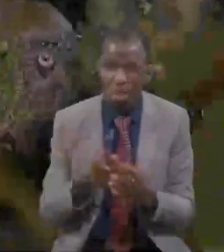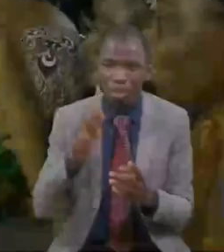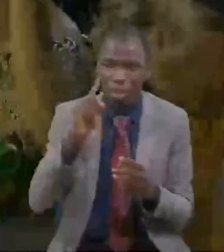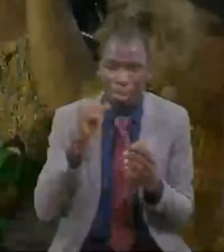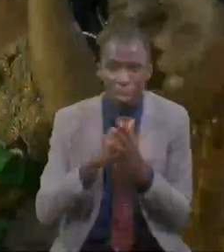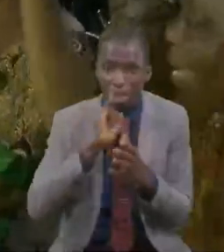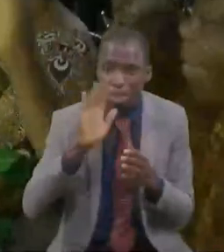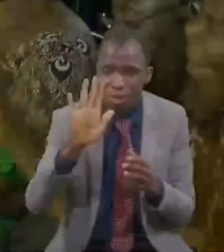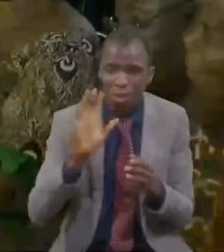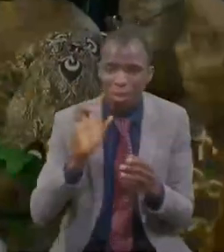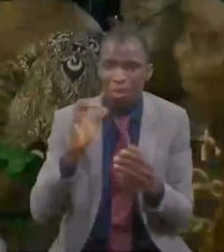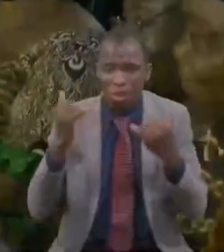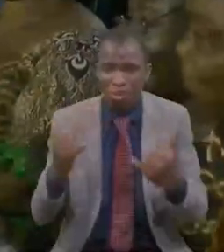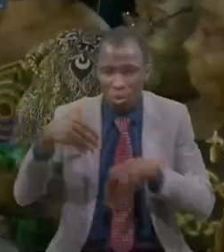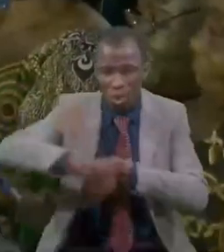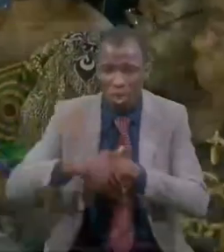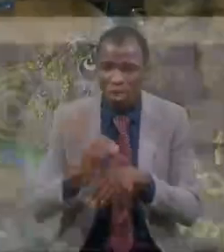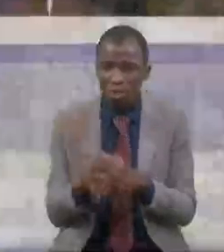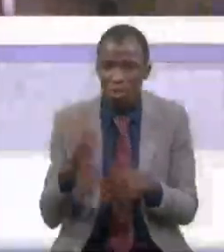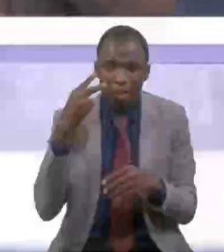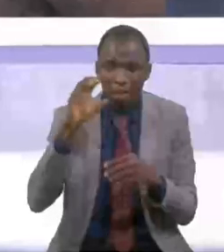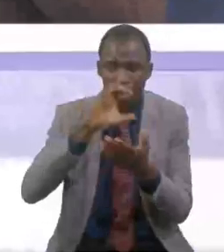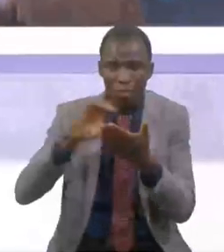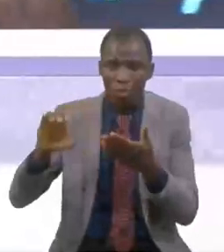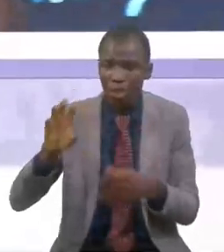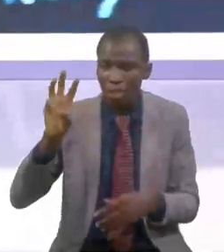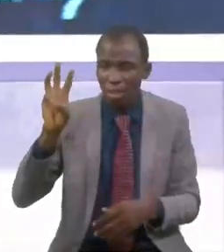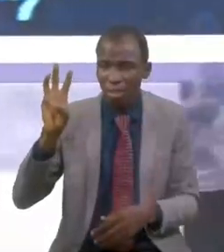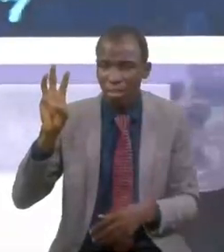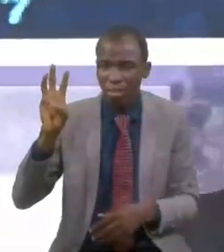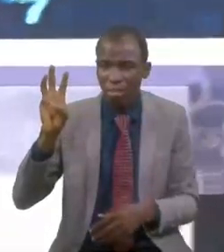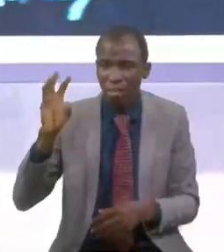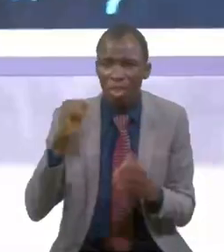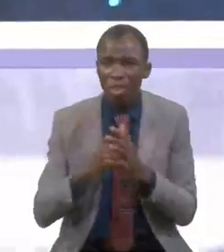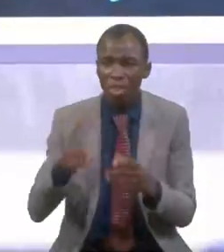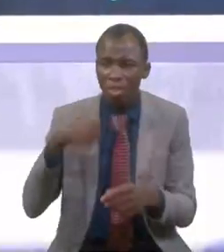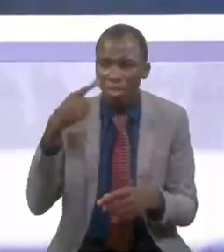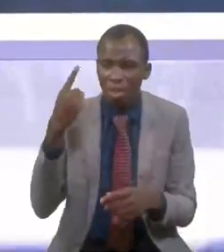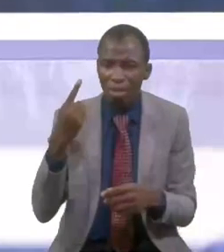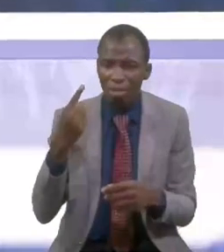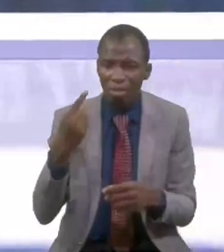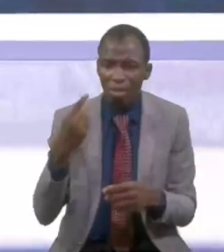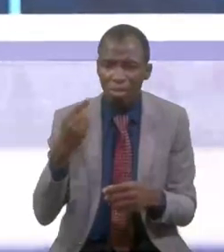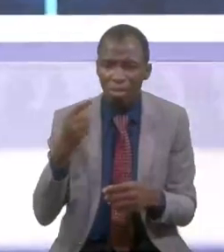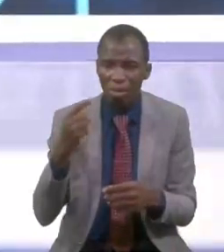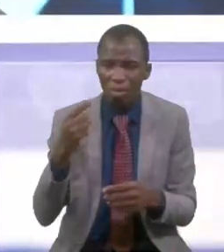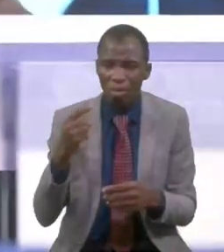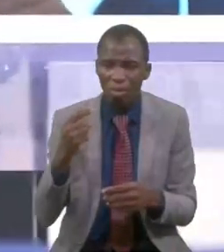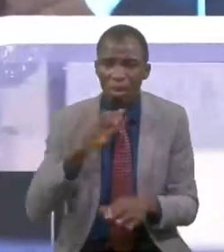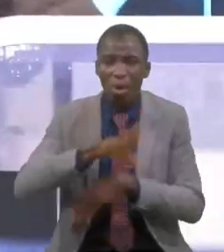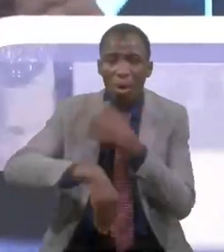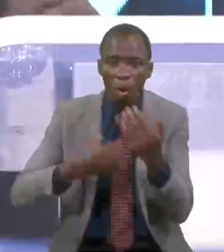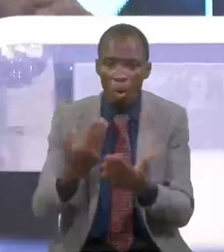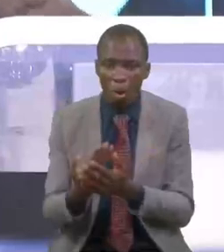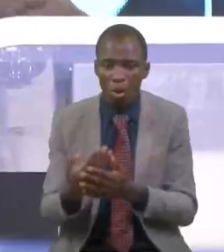ce soir voyons le verset 6 qui dit nous étions